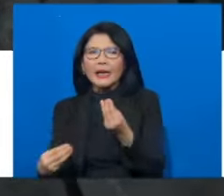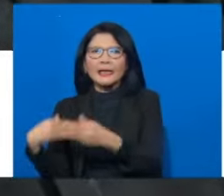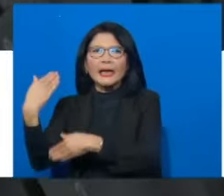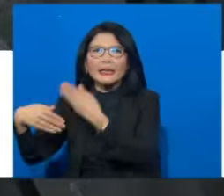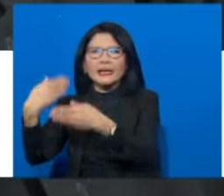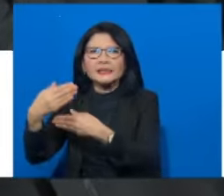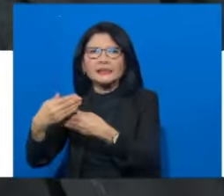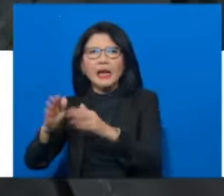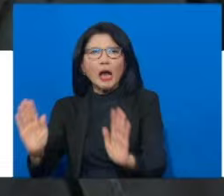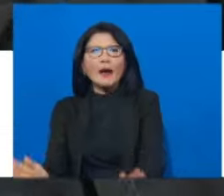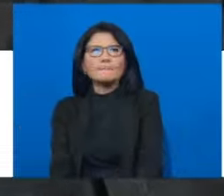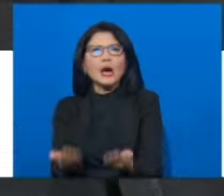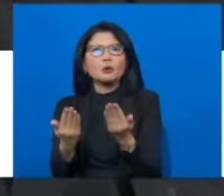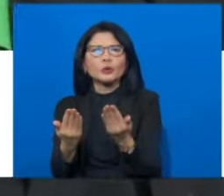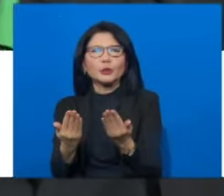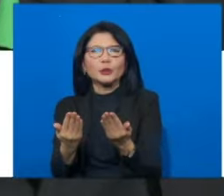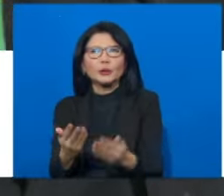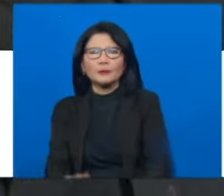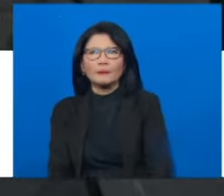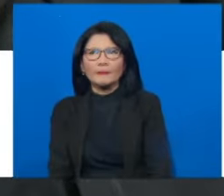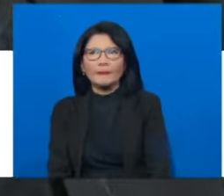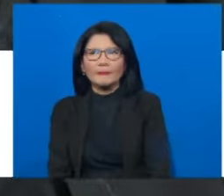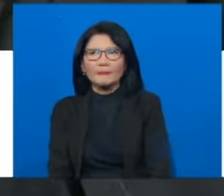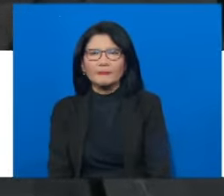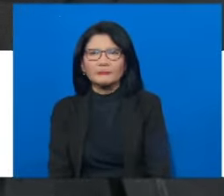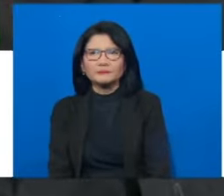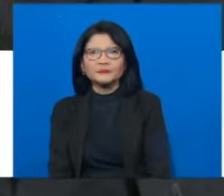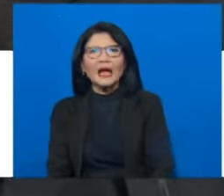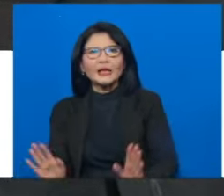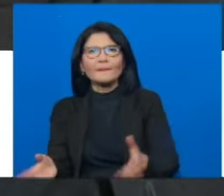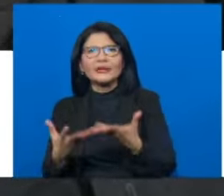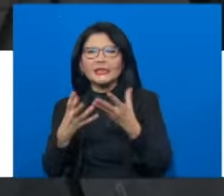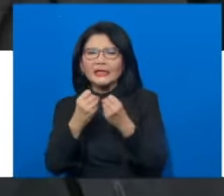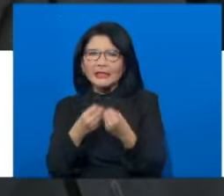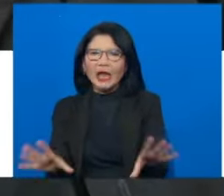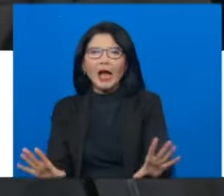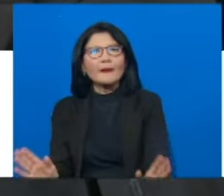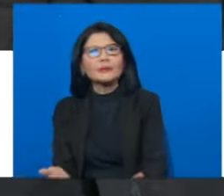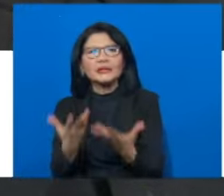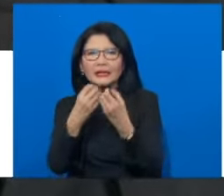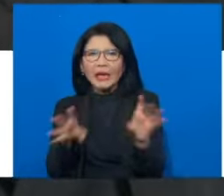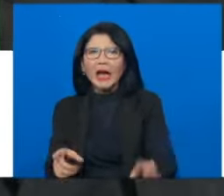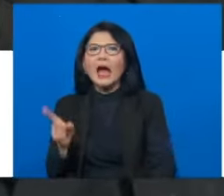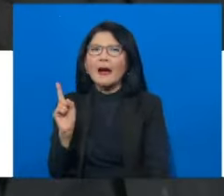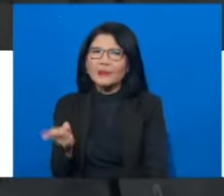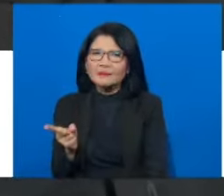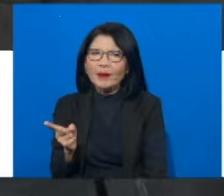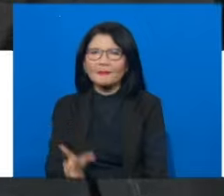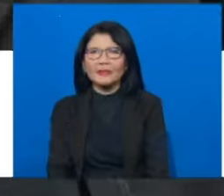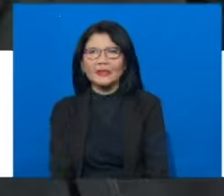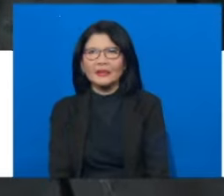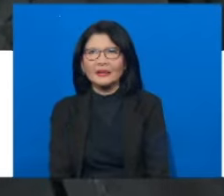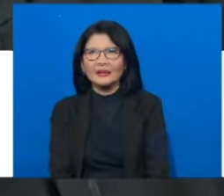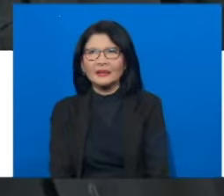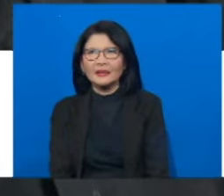berdiri ee hilang berdiri hilang karena terus terang aja